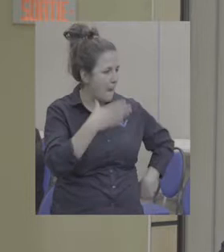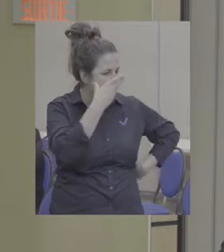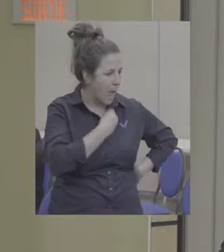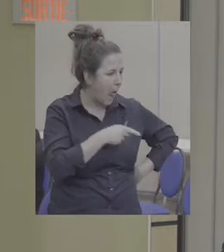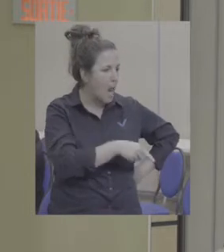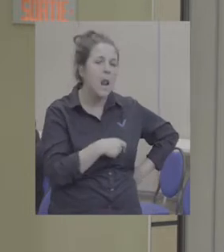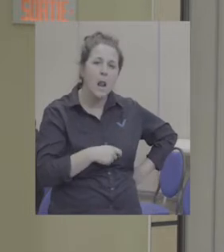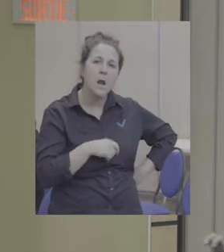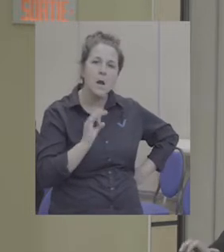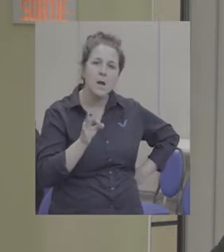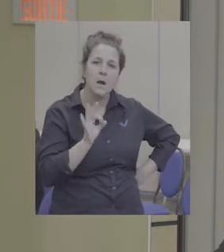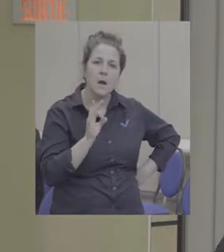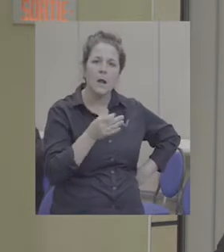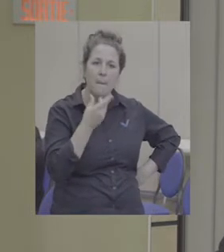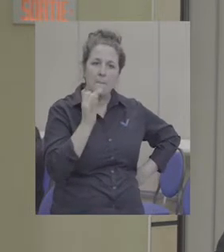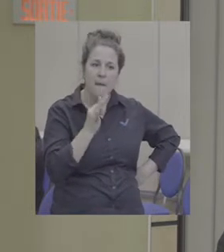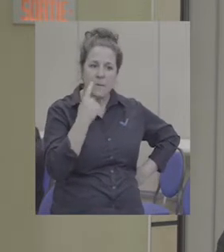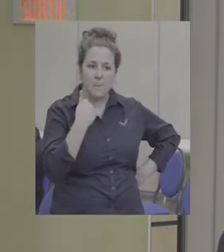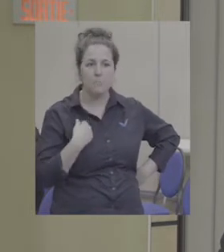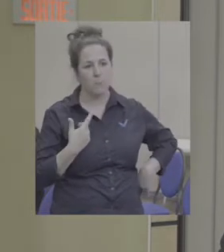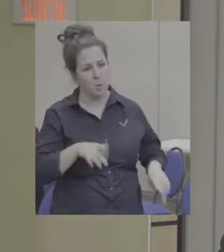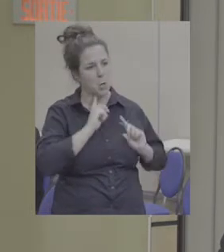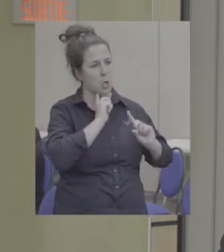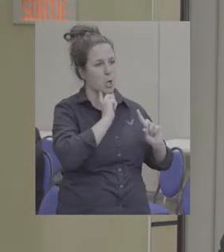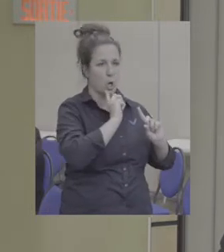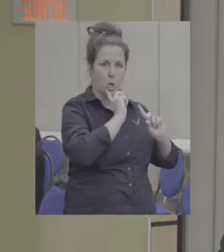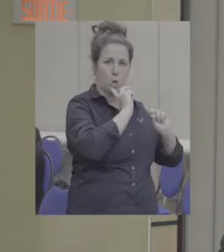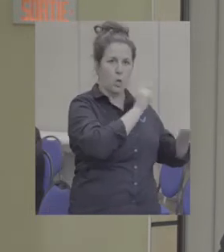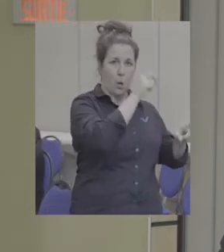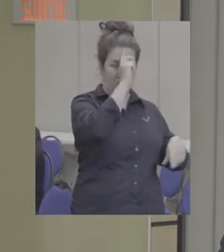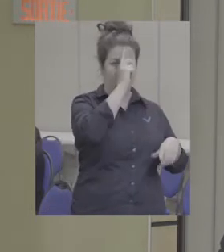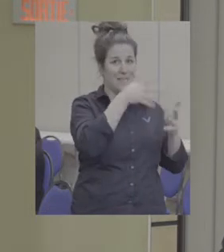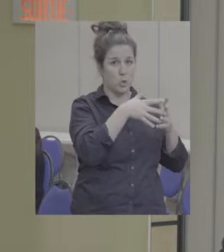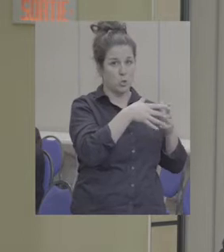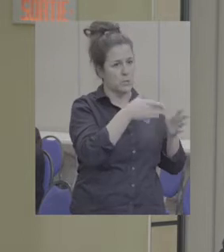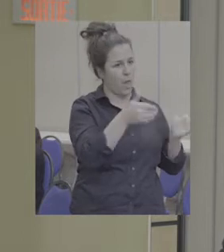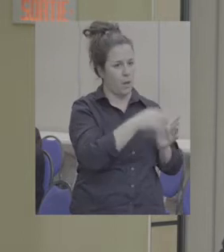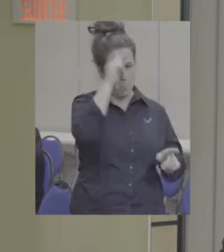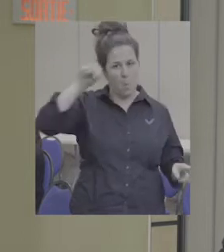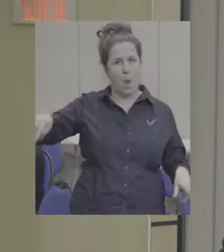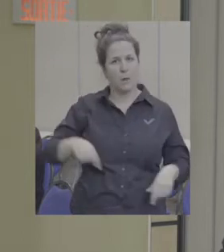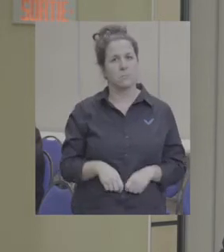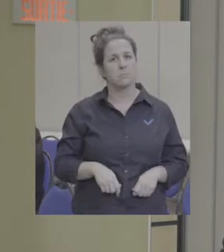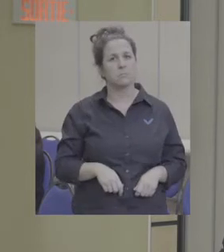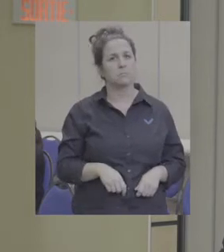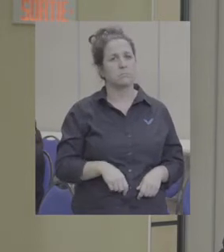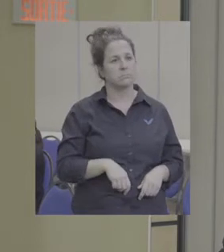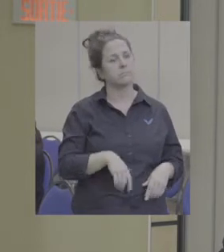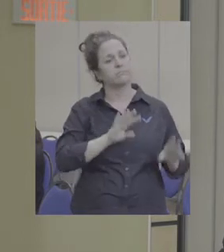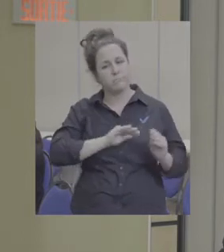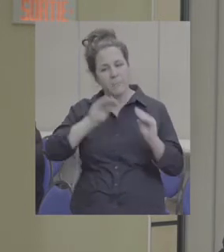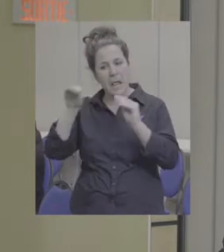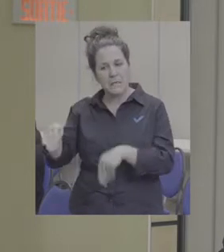elle l'a trouvée parfaite. Fait qu'on a commandé une toilette aux États-Unis. On l'a fait venir,